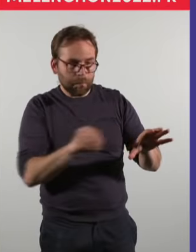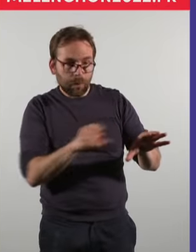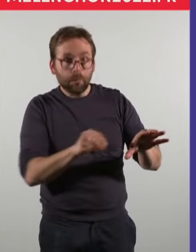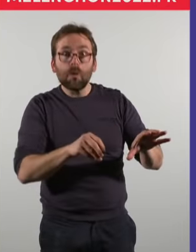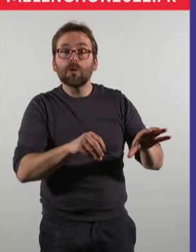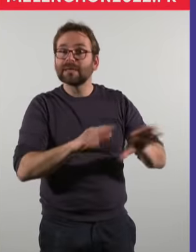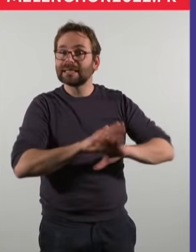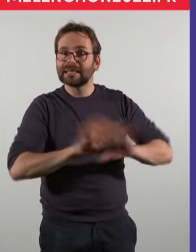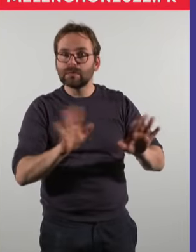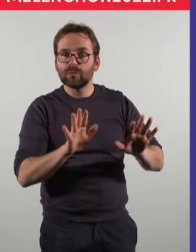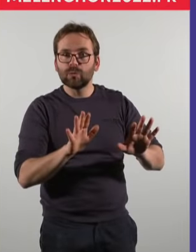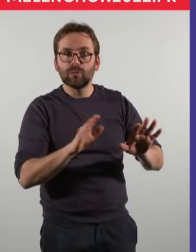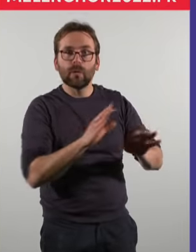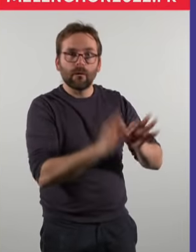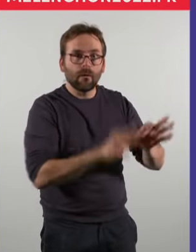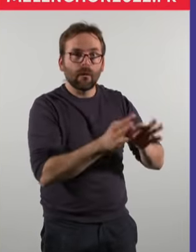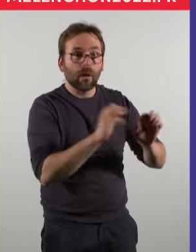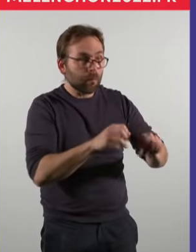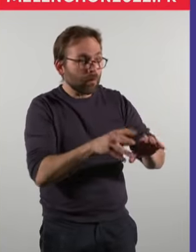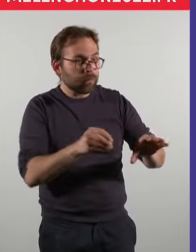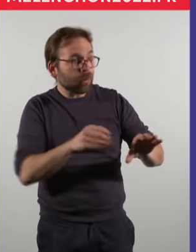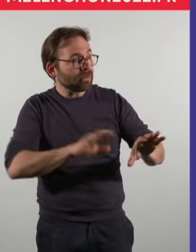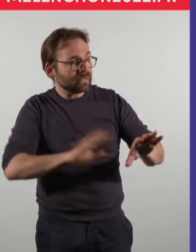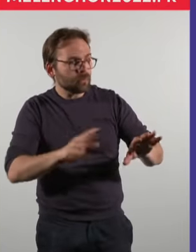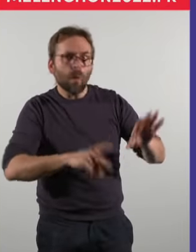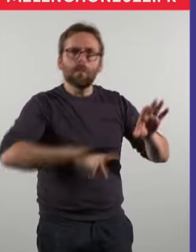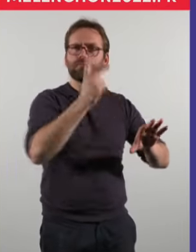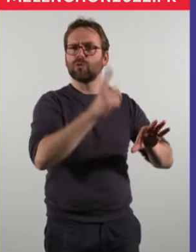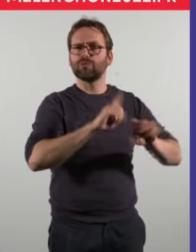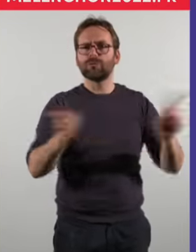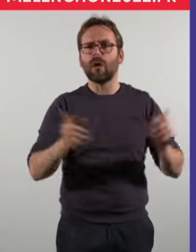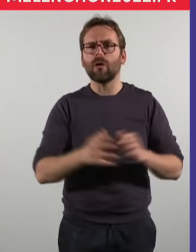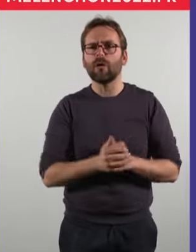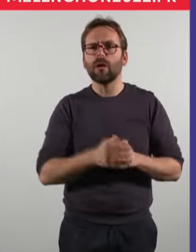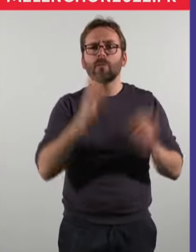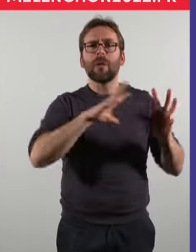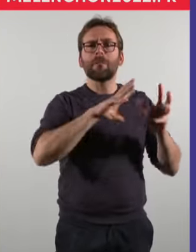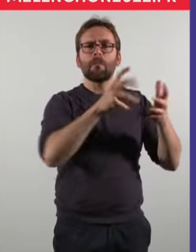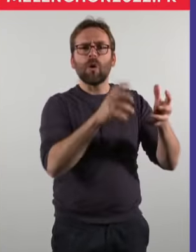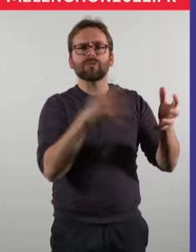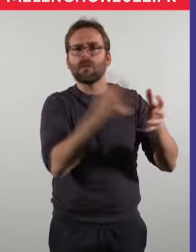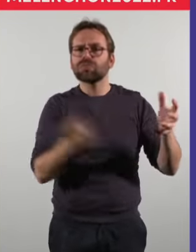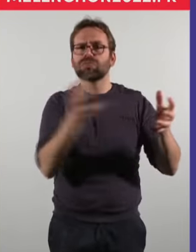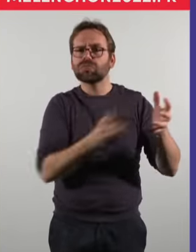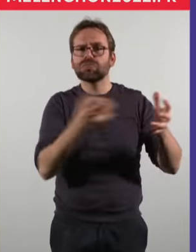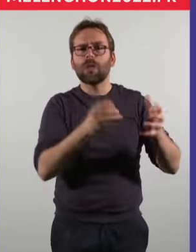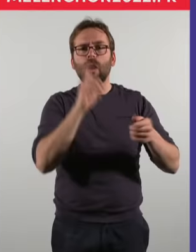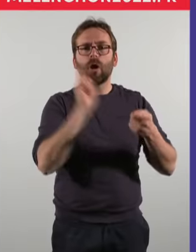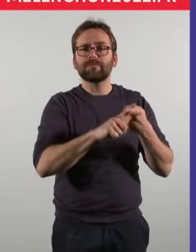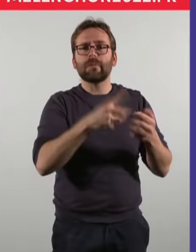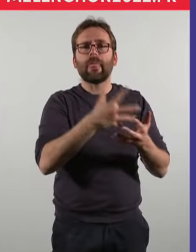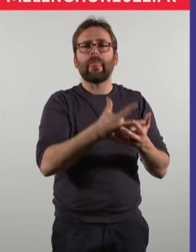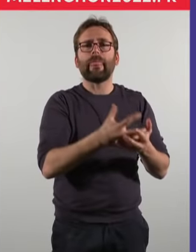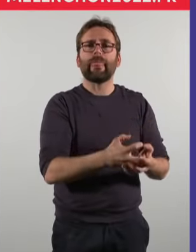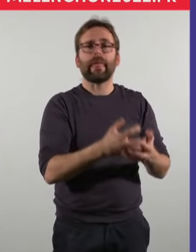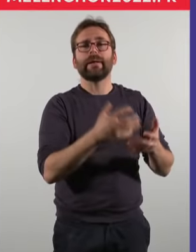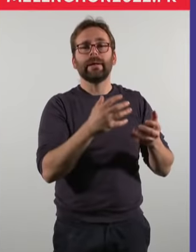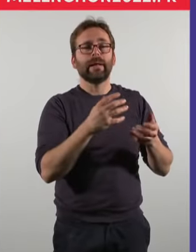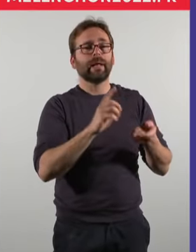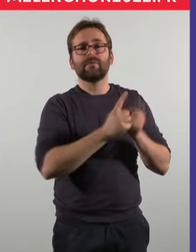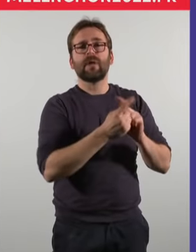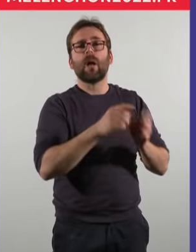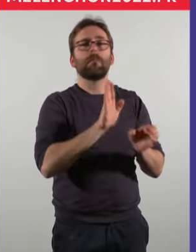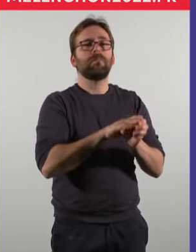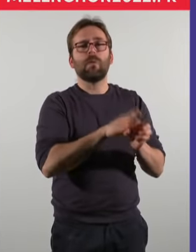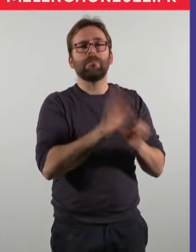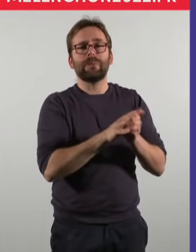capable de reconstituer avant que cette terre ne soit transformée en une poubelle aride dont on ne pourra plus rien